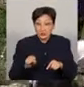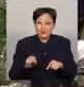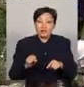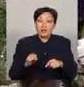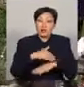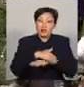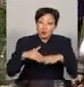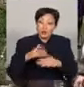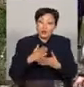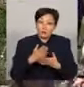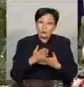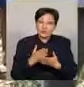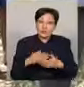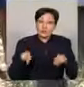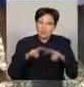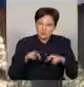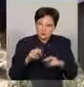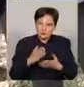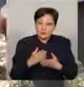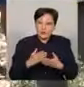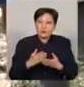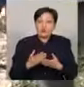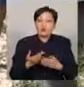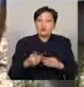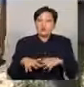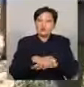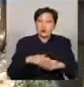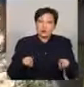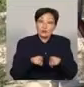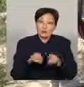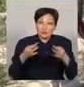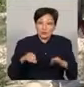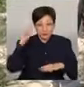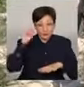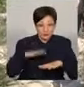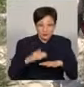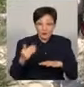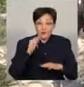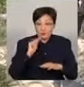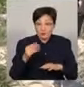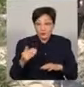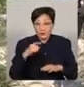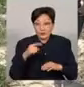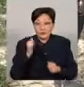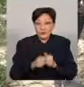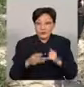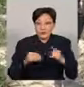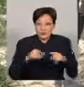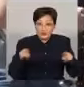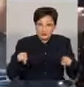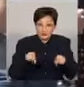ais.kz degen saytından qarağanbız, tekserip aldık. Qamalıp qaldık degen xalq mundayğa jol bergen äkimdikti kınalaydı. Sözlerinşe är jer